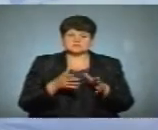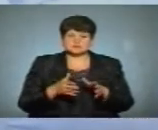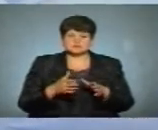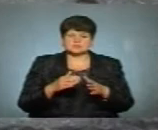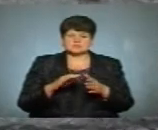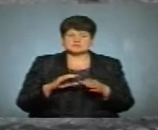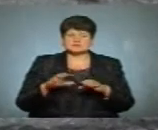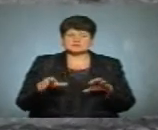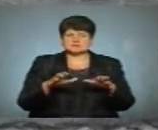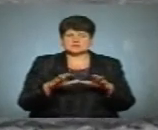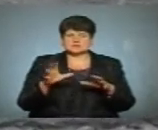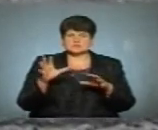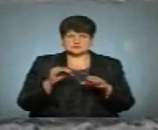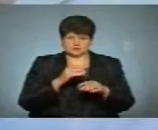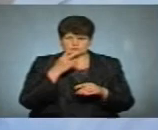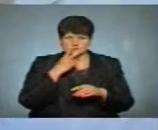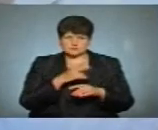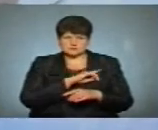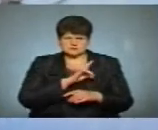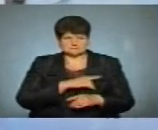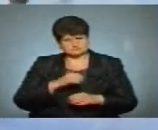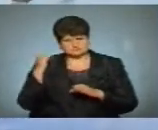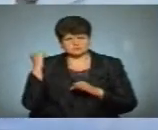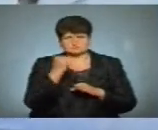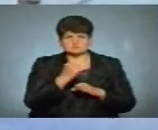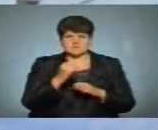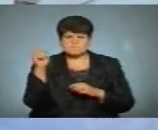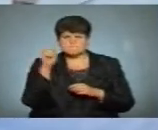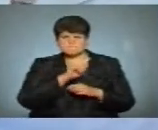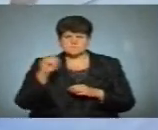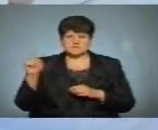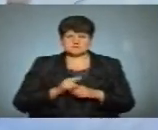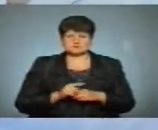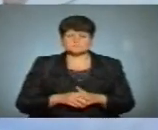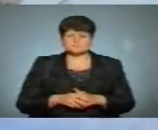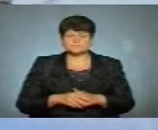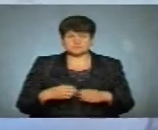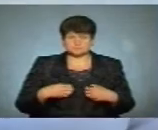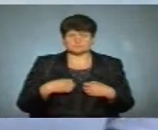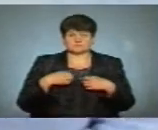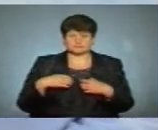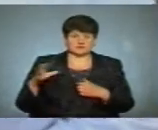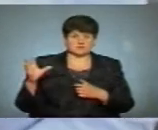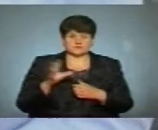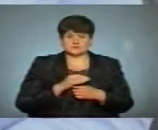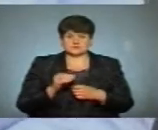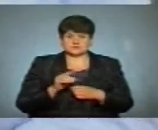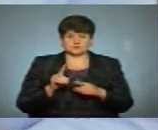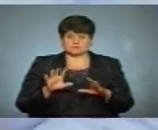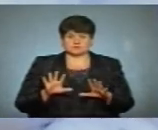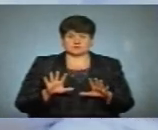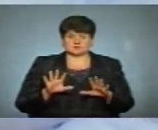оця порозкидана, дивіться, з якою силою був удар. Блискавки, яка влучила сюди. Налякалася, звичайно, всі, тому що